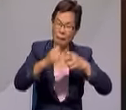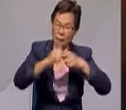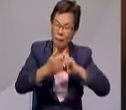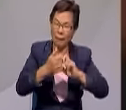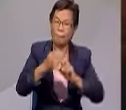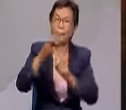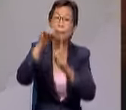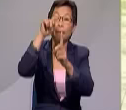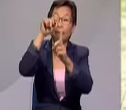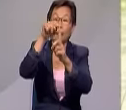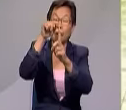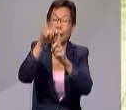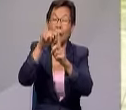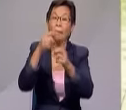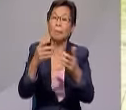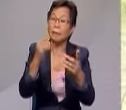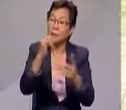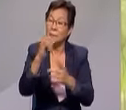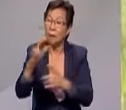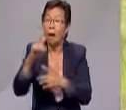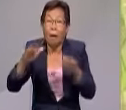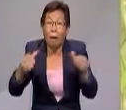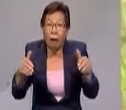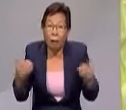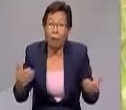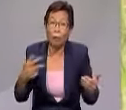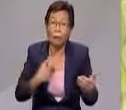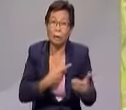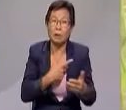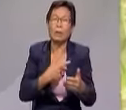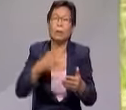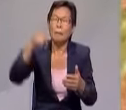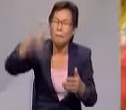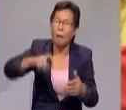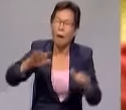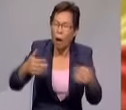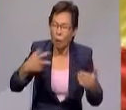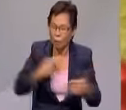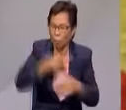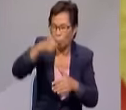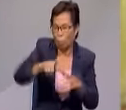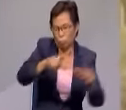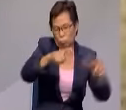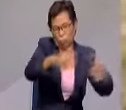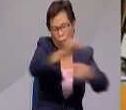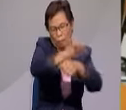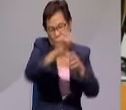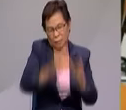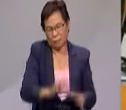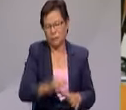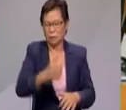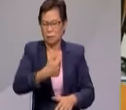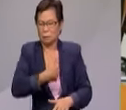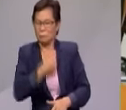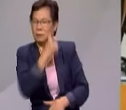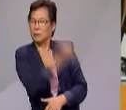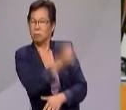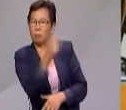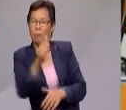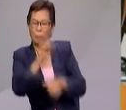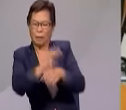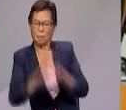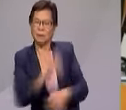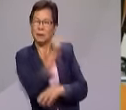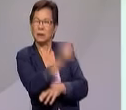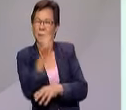pokok perdebatan ialah bagaimana kita nak mewajibkan kumpulan pekerja sendiri